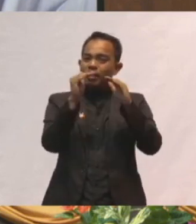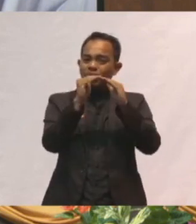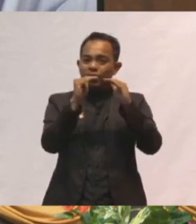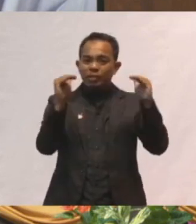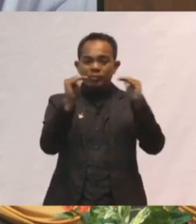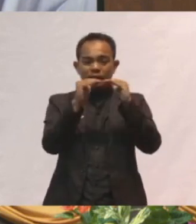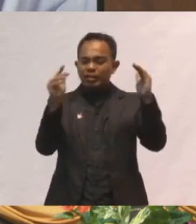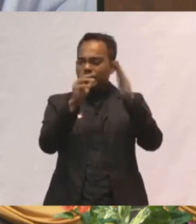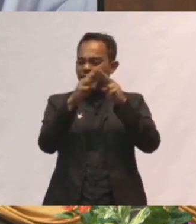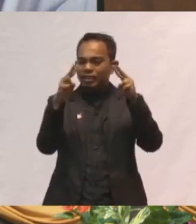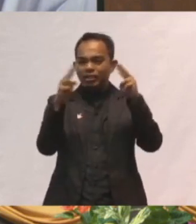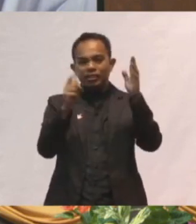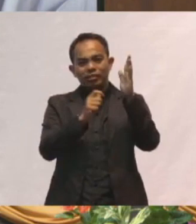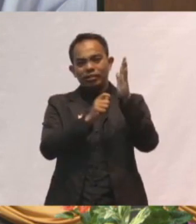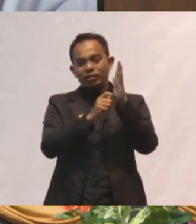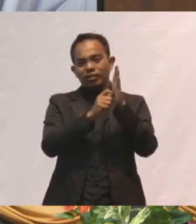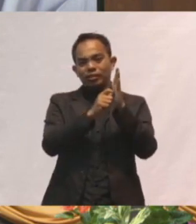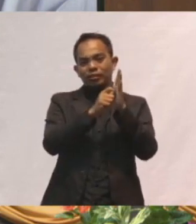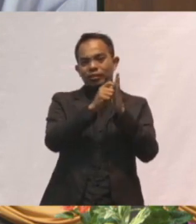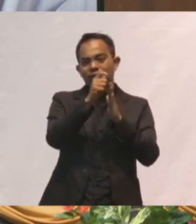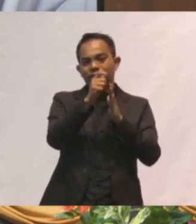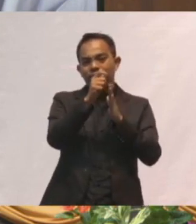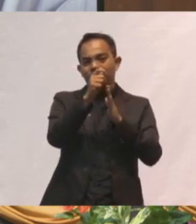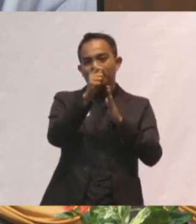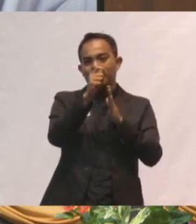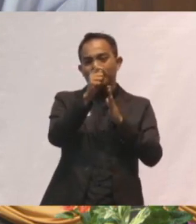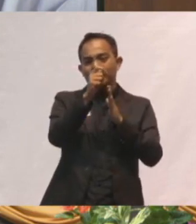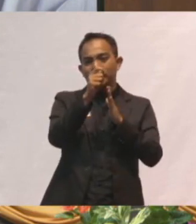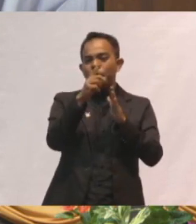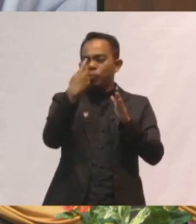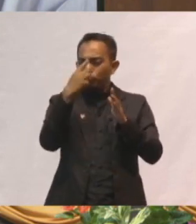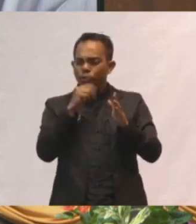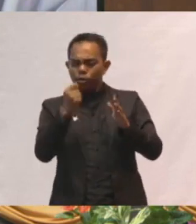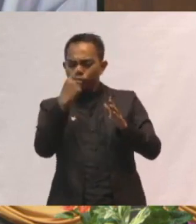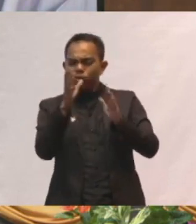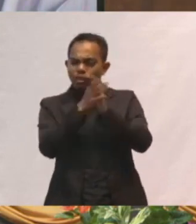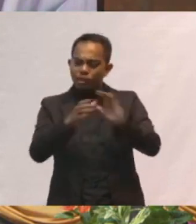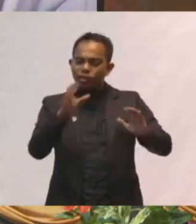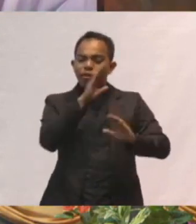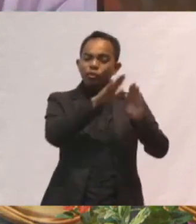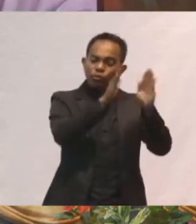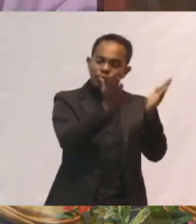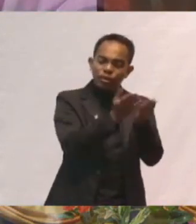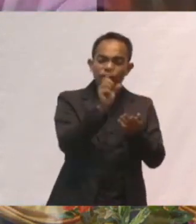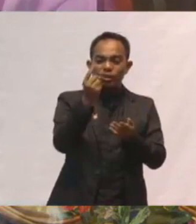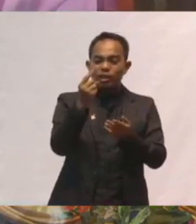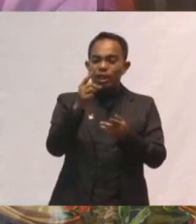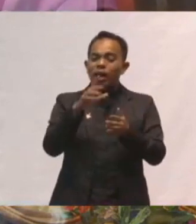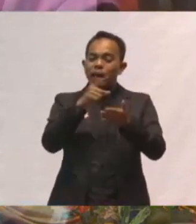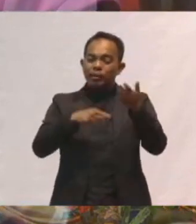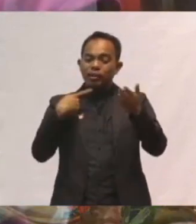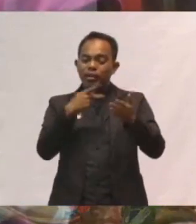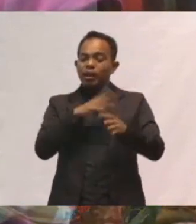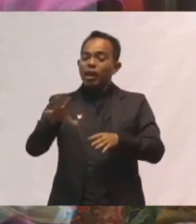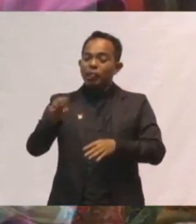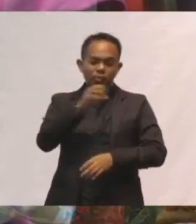kepahlawanan itu bukan sekadar untuk menyelamatkan keduniaan kita. Jadi apa yang kita ambil iktibar juga pada